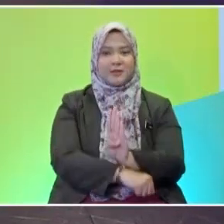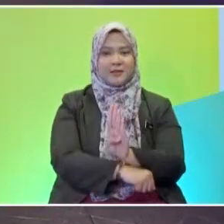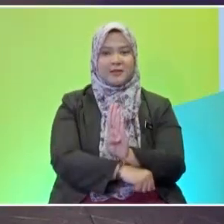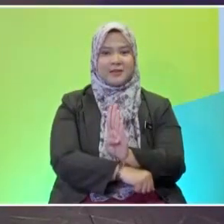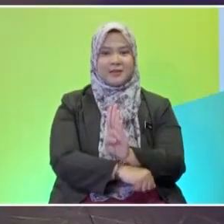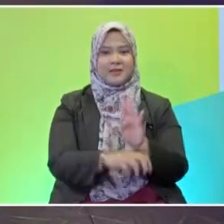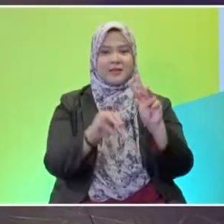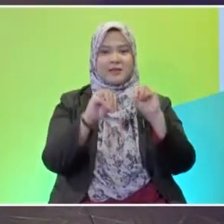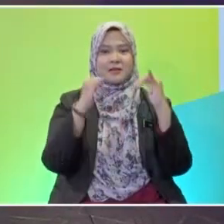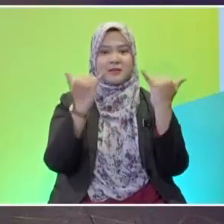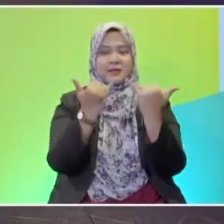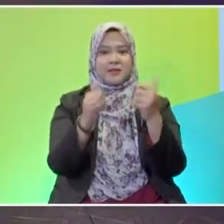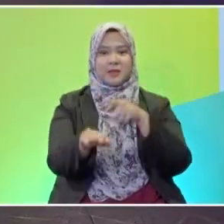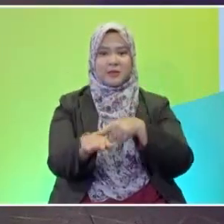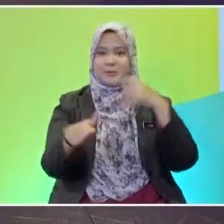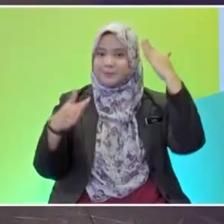Bagaimana